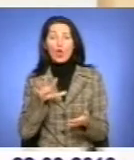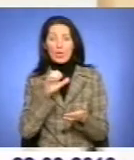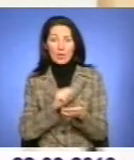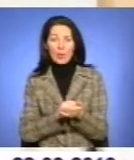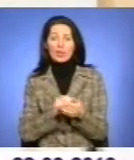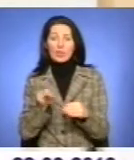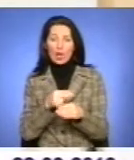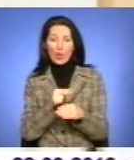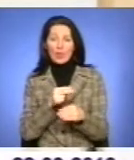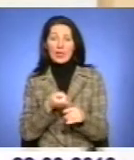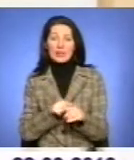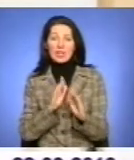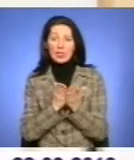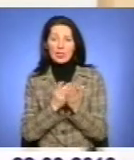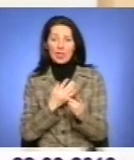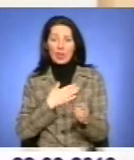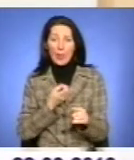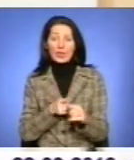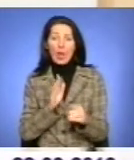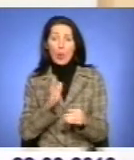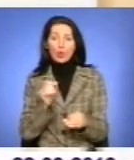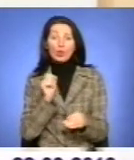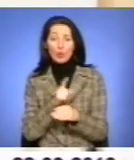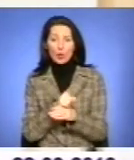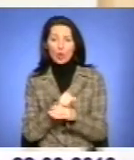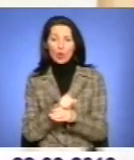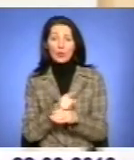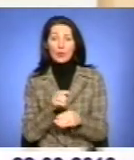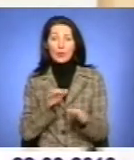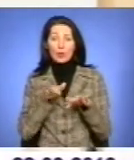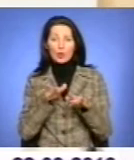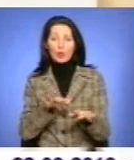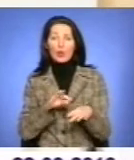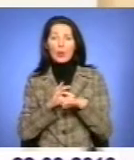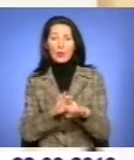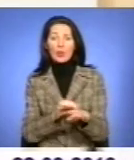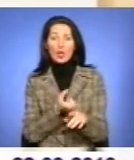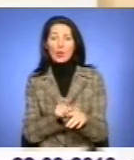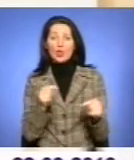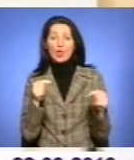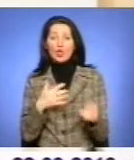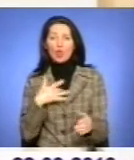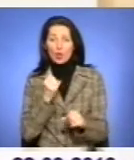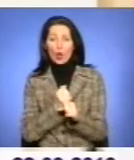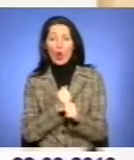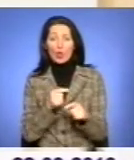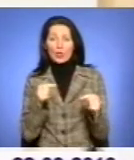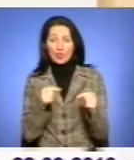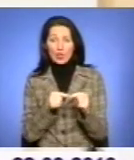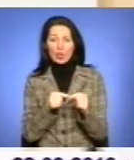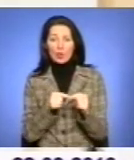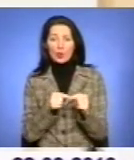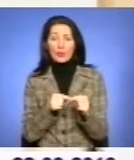книжки, нам це було доручено. Так ось, процедура проходила дуже строго і дуже чітко, адже ми знаємо, що Ярослав Кандидат